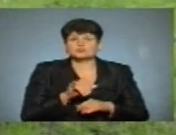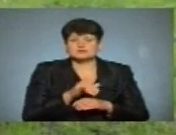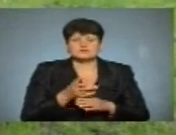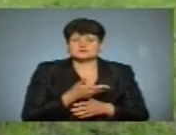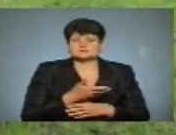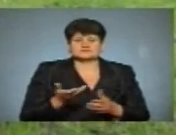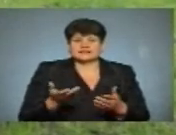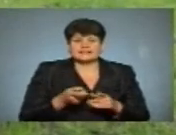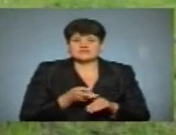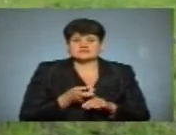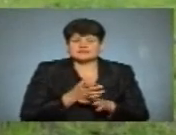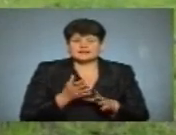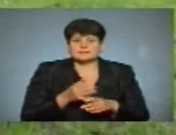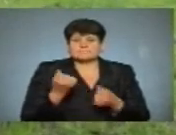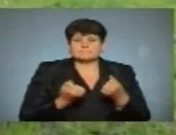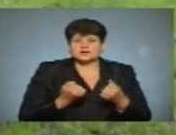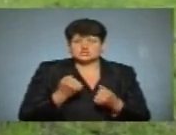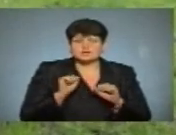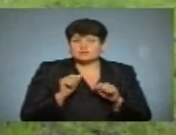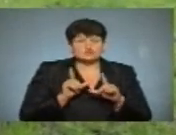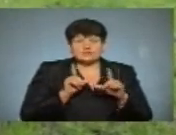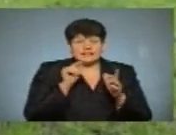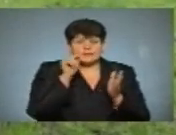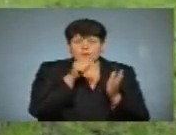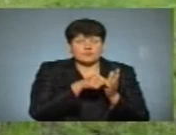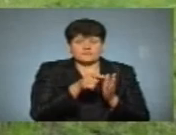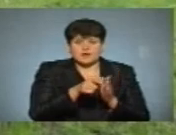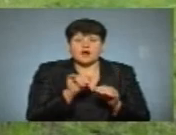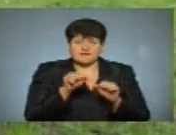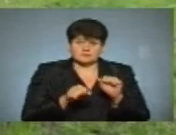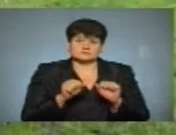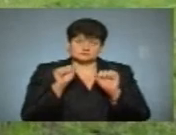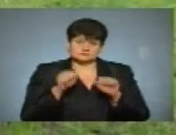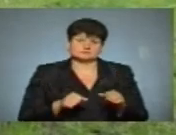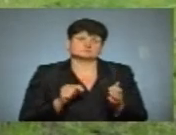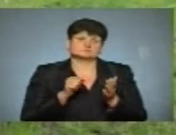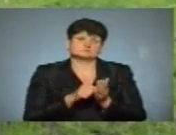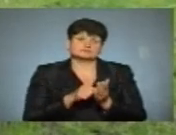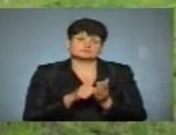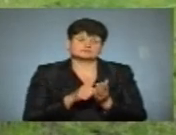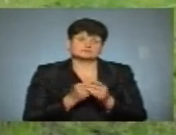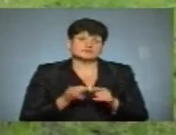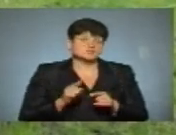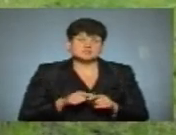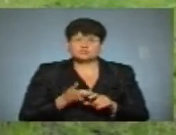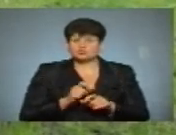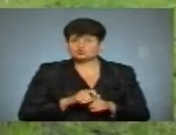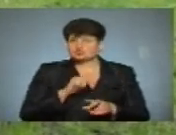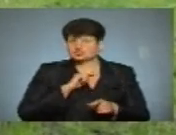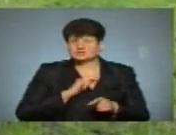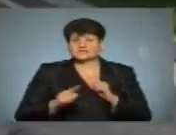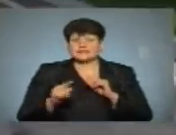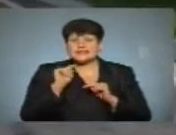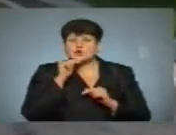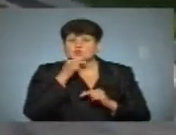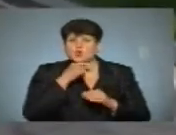де-небудь, в незалежності. Машина може туди не заїхати, куди можна проїхати велосипедом. Це дуже швидкий і економний